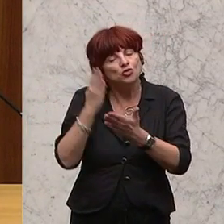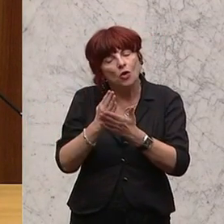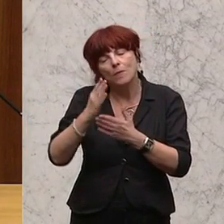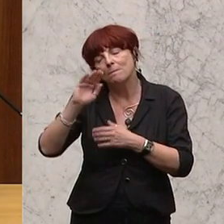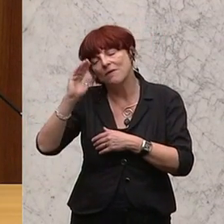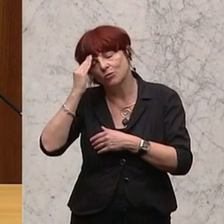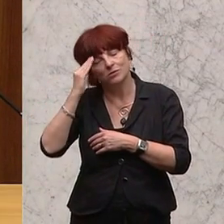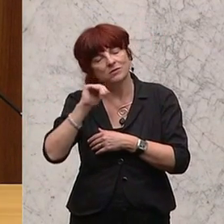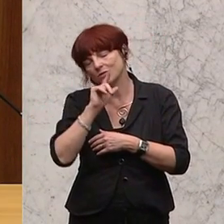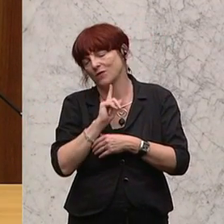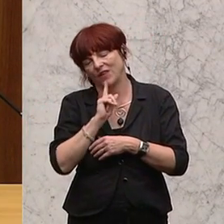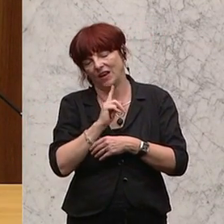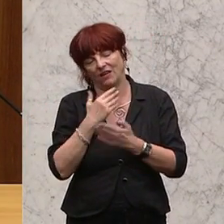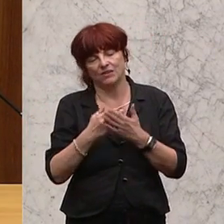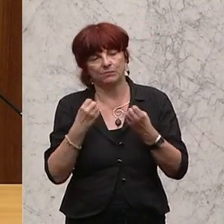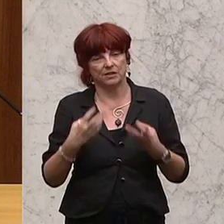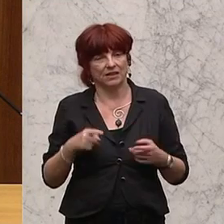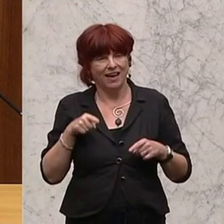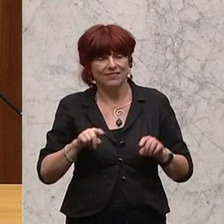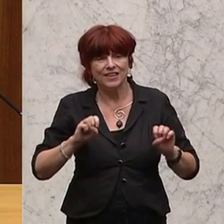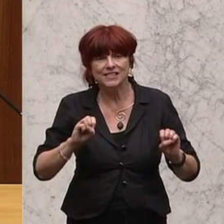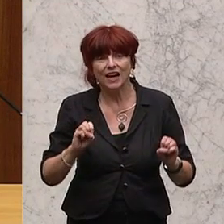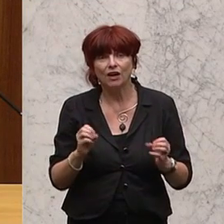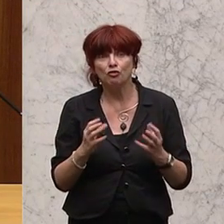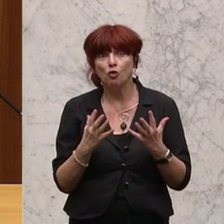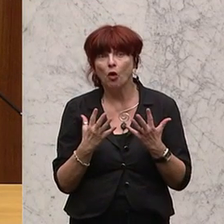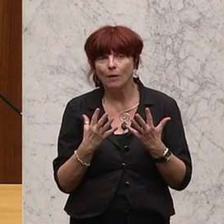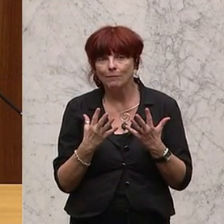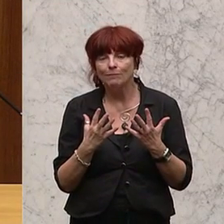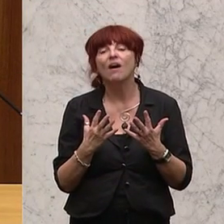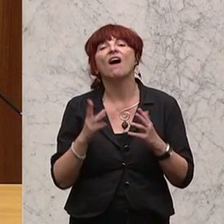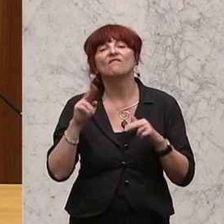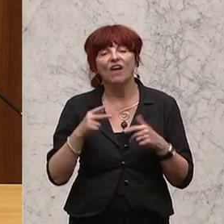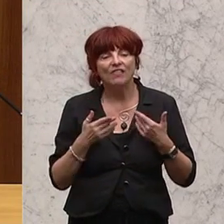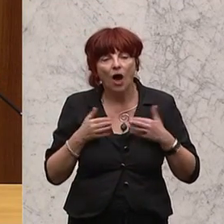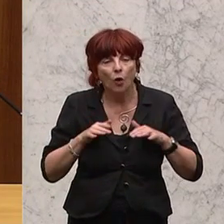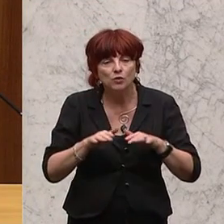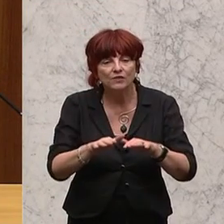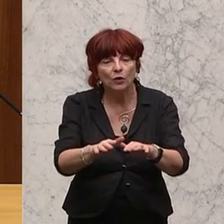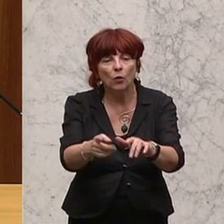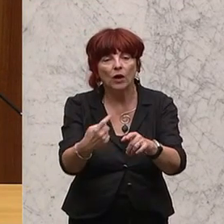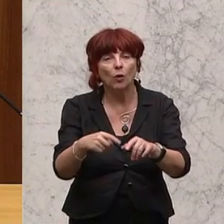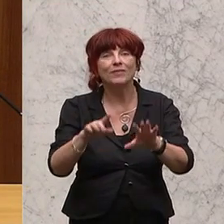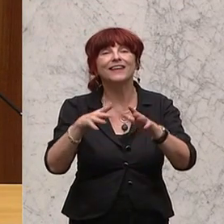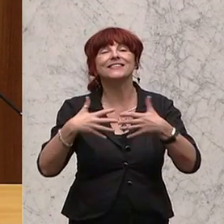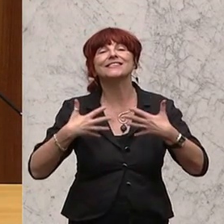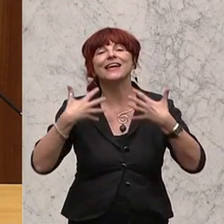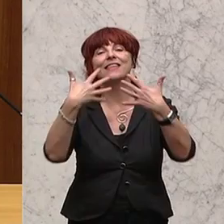dass diese Reform, wo sie doch nur eine ganz kleine Reform ist, erst in 10 Jahren greift, auch das kann uns nicht